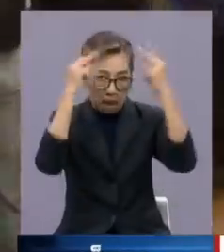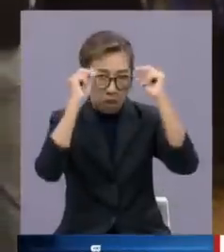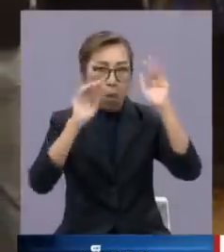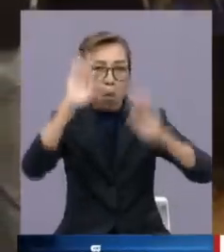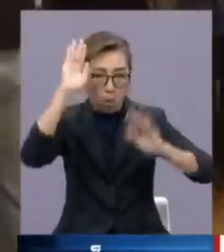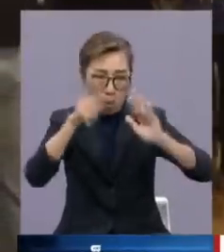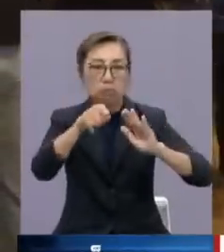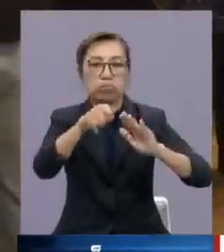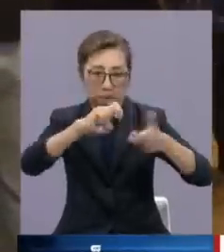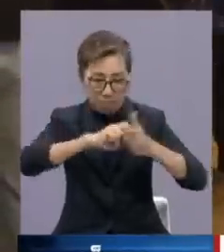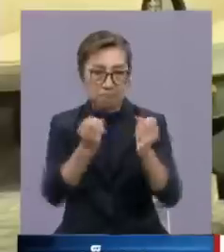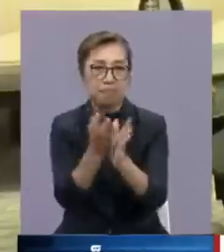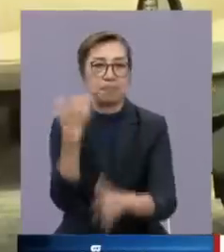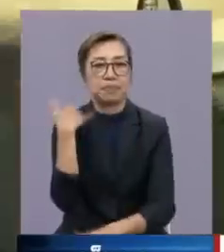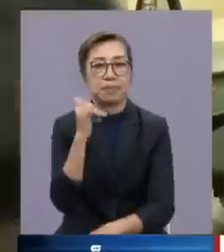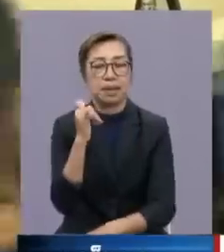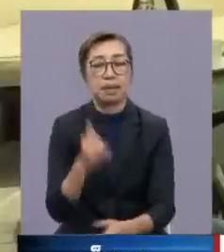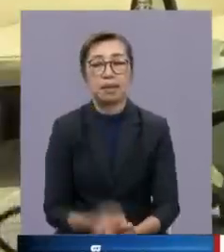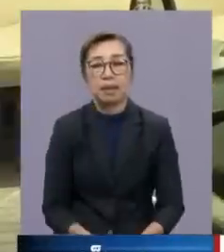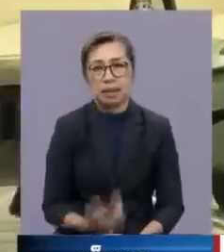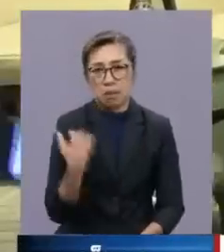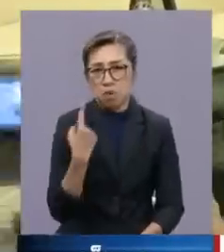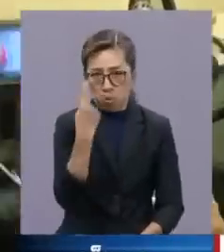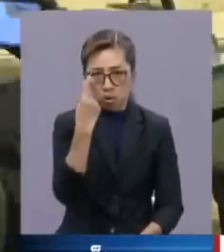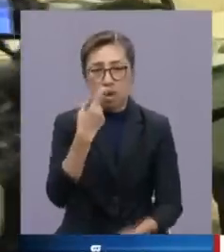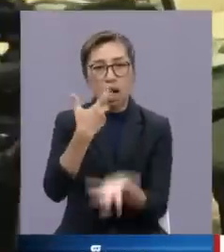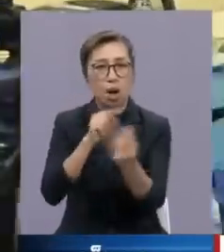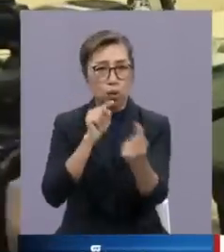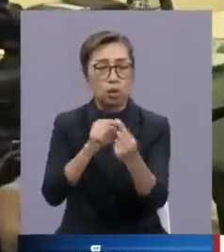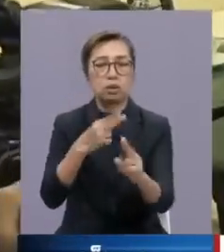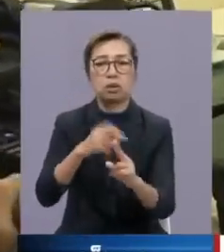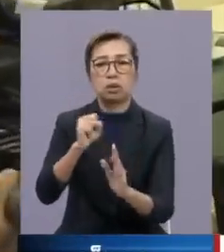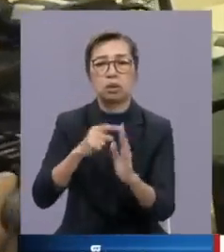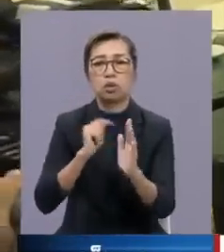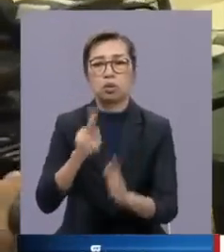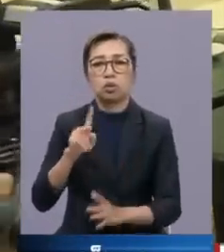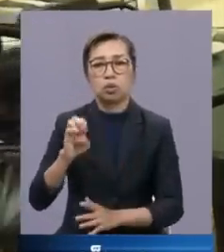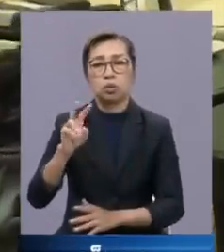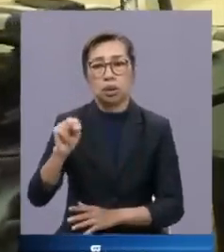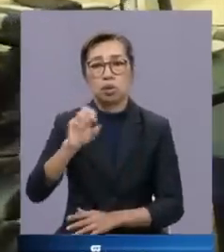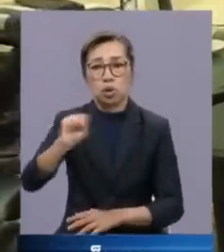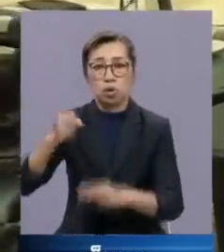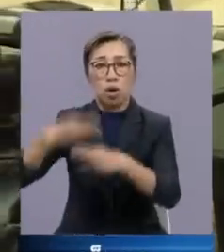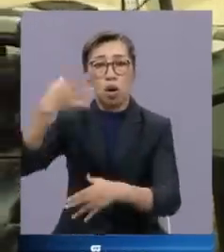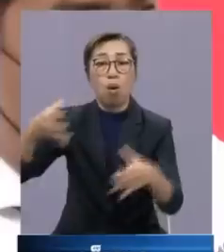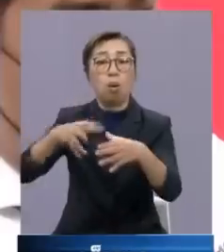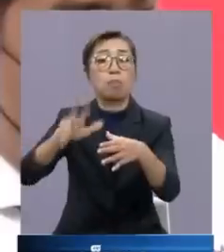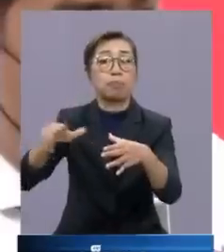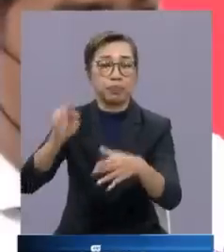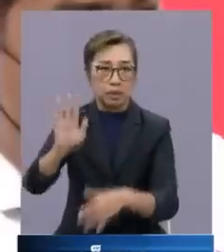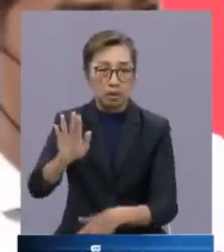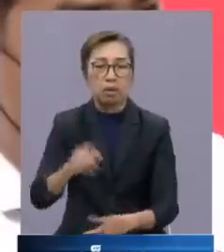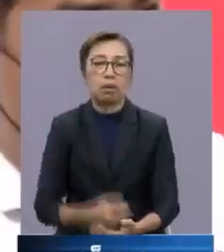ายกก็เป็นได้นะครับทีนี้อีกคนนึงครับที่ออกมาพูดถึงเรื่องนี้ก็คือคุณสุทินคลังแสงส.ส.บัญชีรายชื่อจากพรรคเพื่อไทย